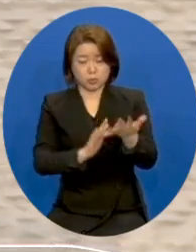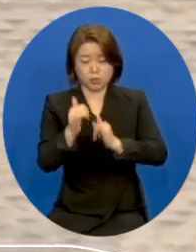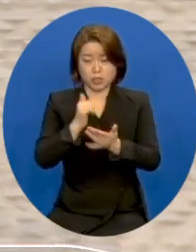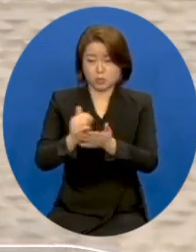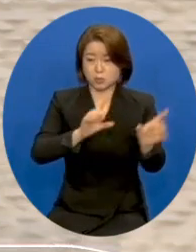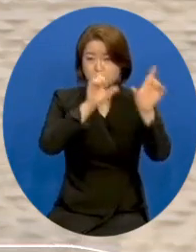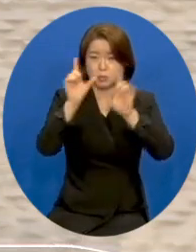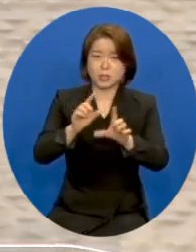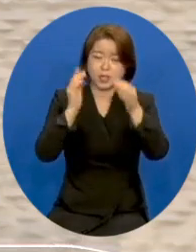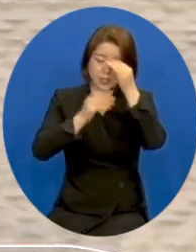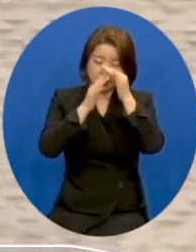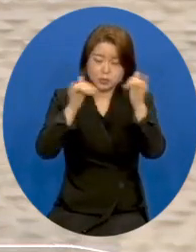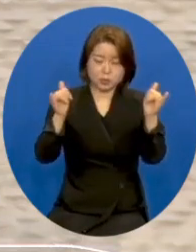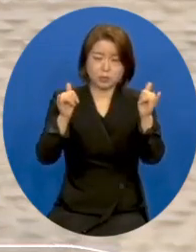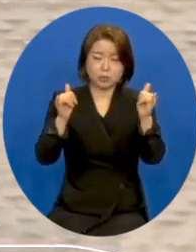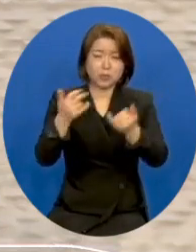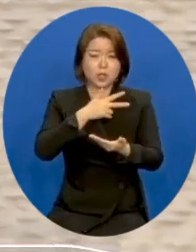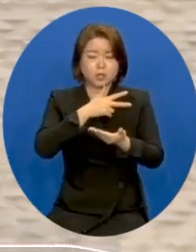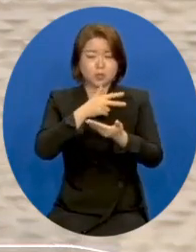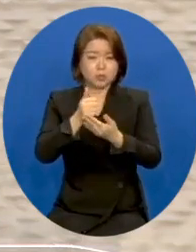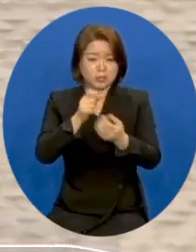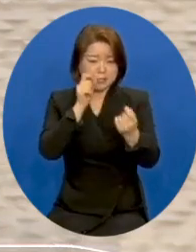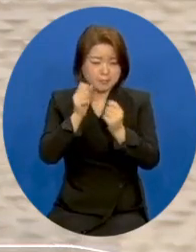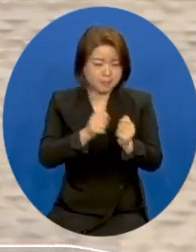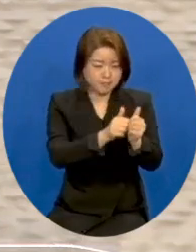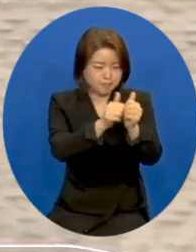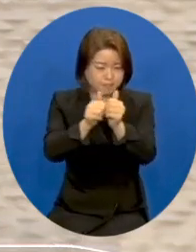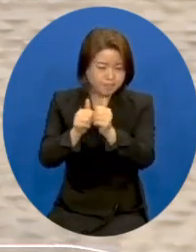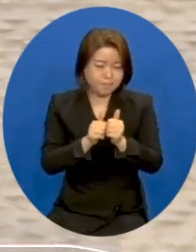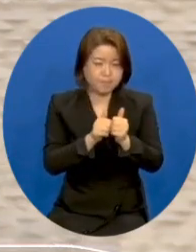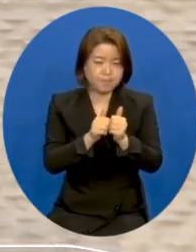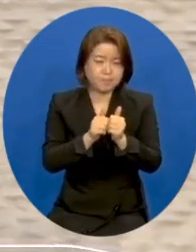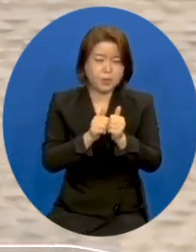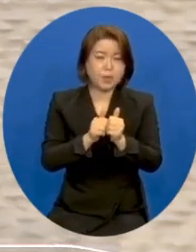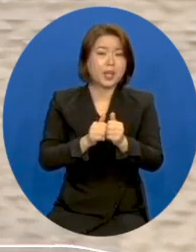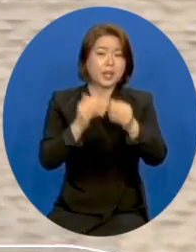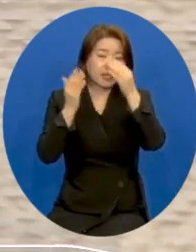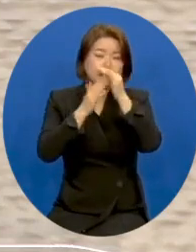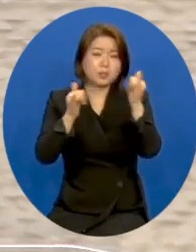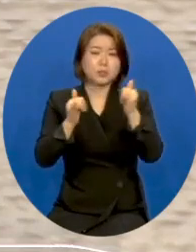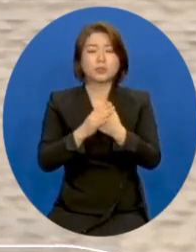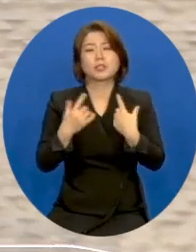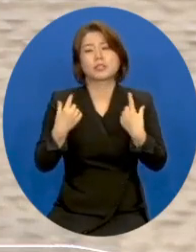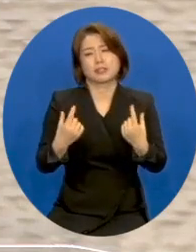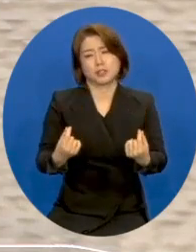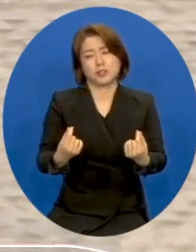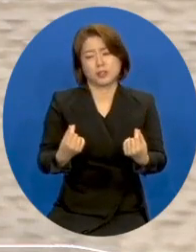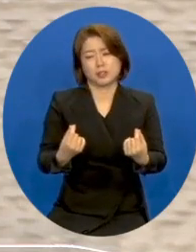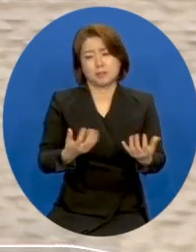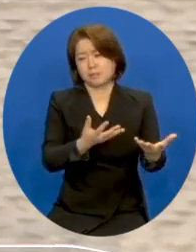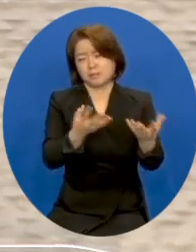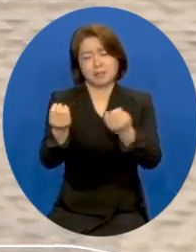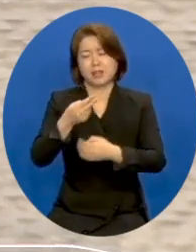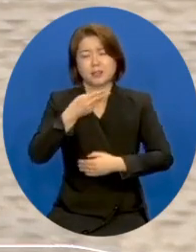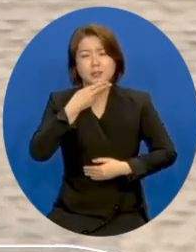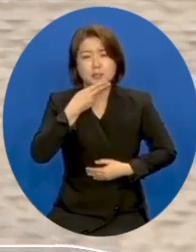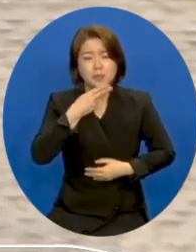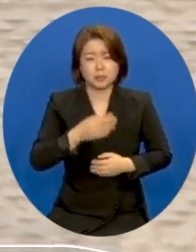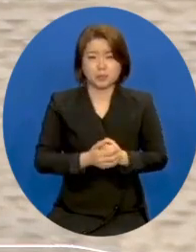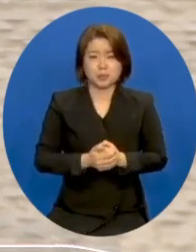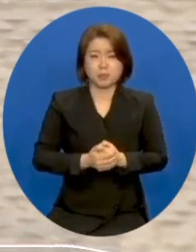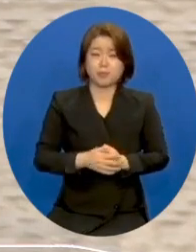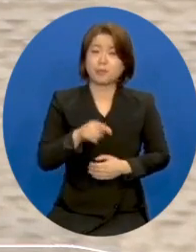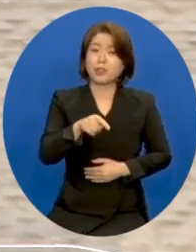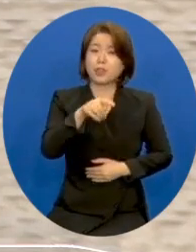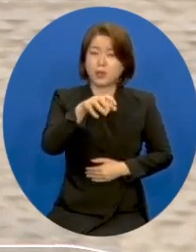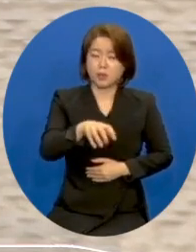성도, 주님과 친밀히 동행하는 삶을 사는 성도는 여전히 참 드뭅니다. 여기에